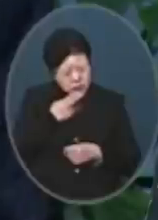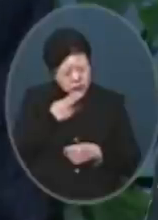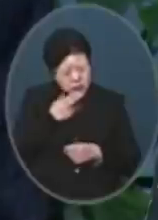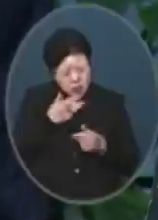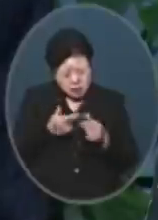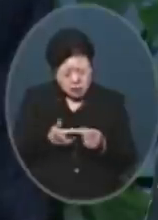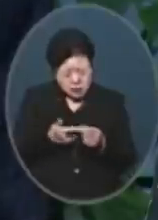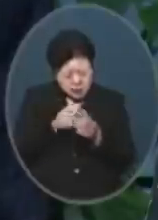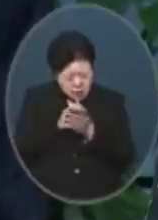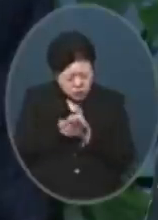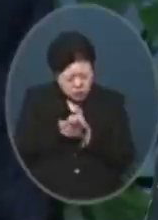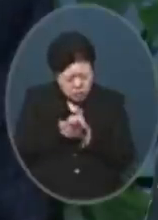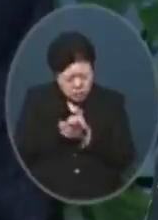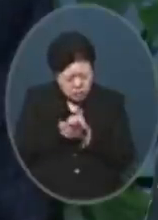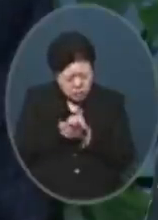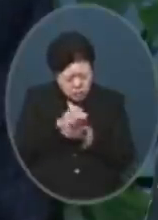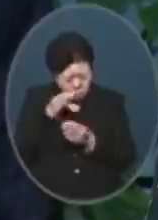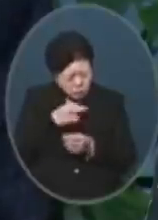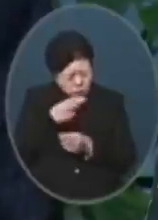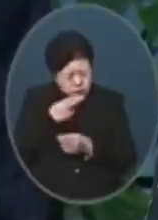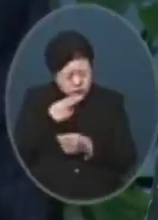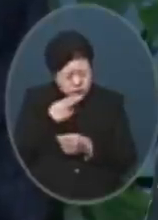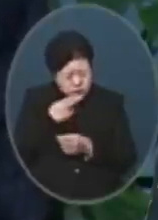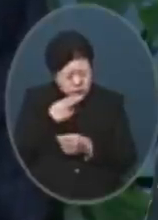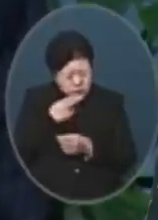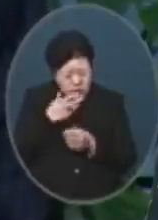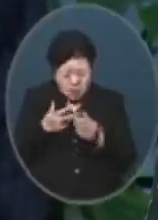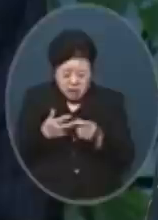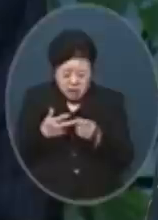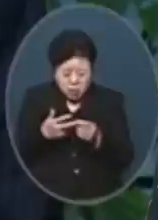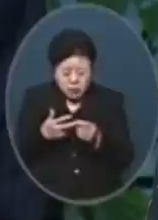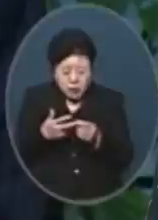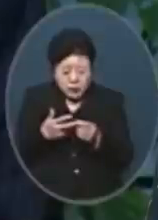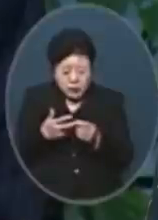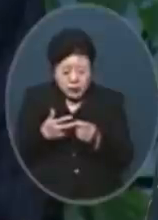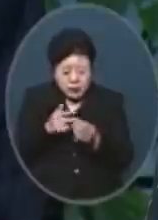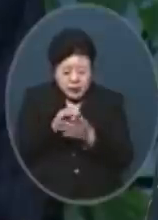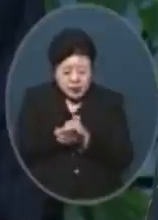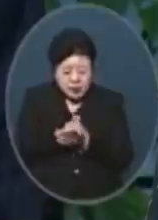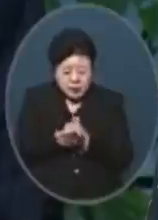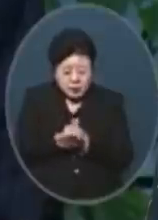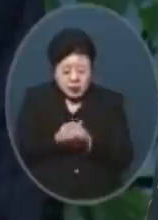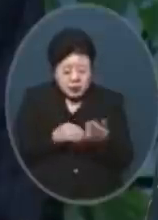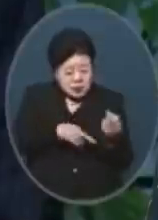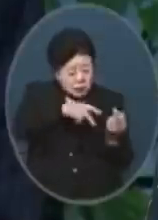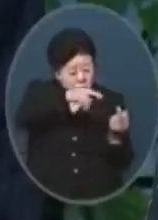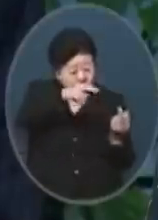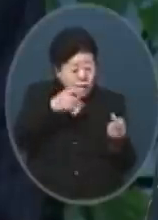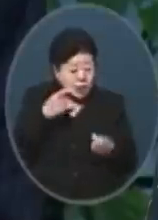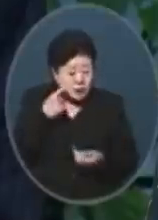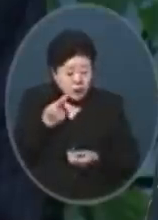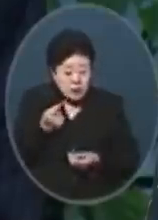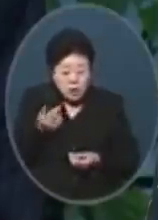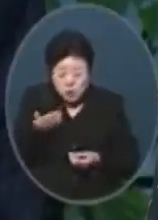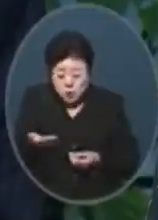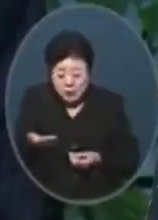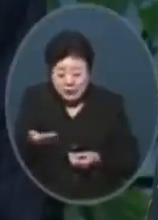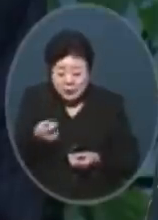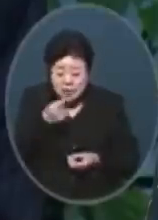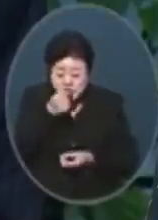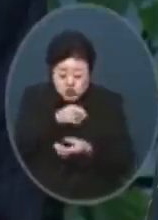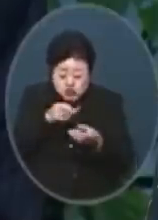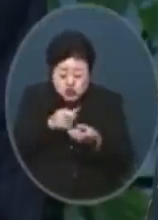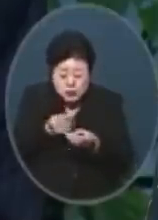여섯 번 기도해도 효과가 없어요. 일곱 번 기도하고 산꼭대기에 올라가 보니 손바닥만한